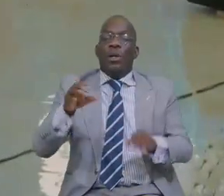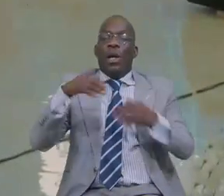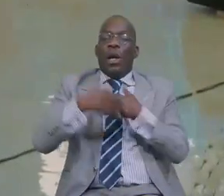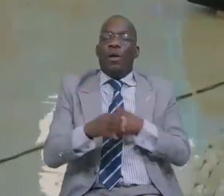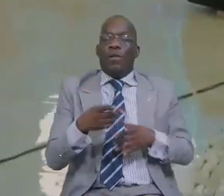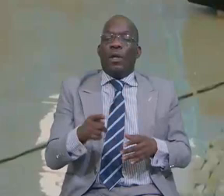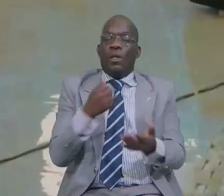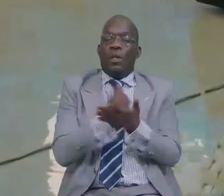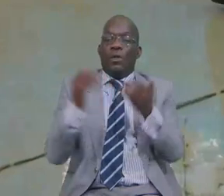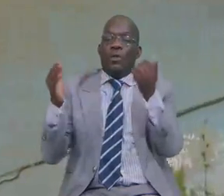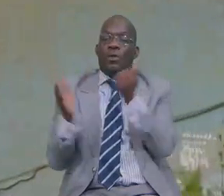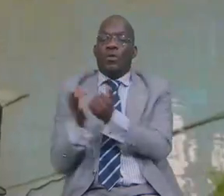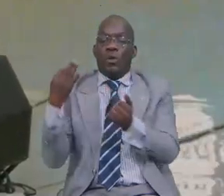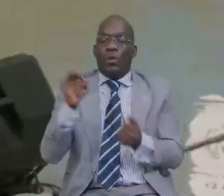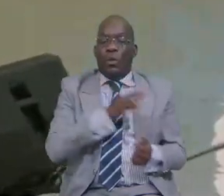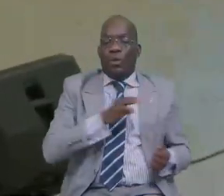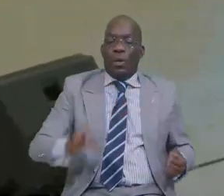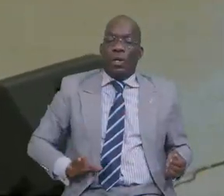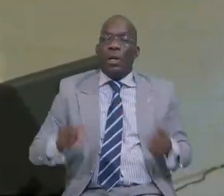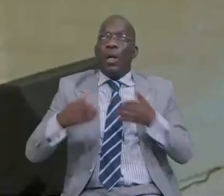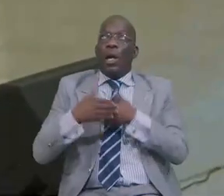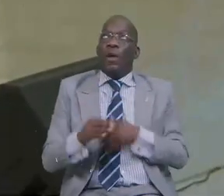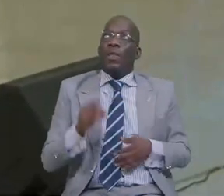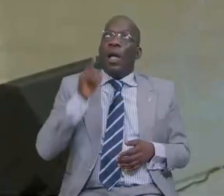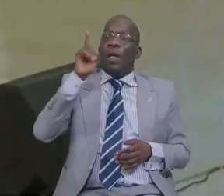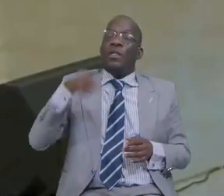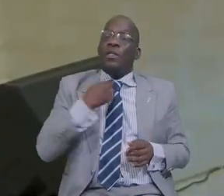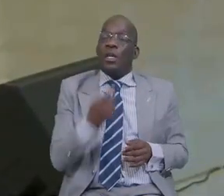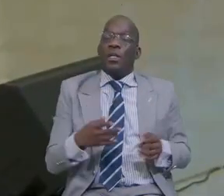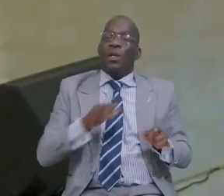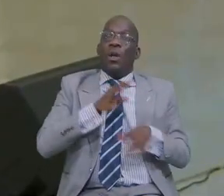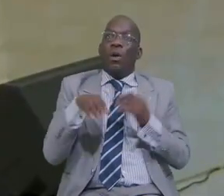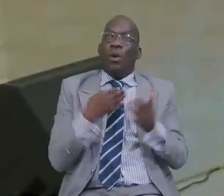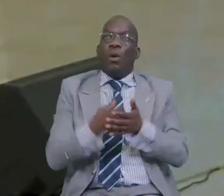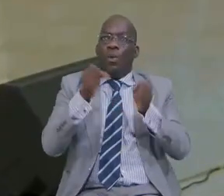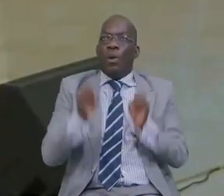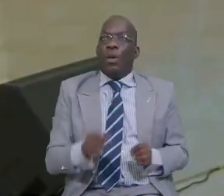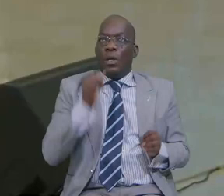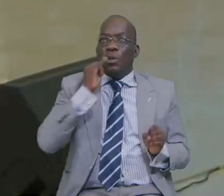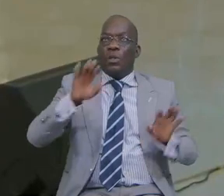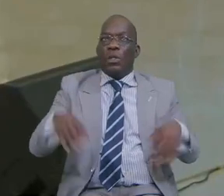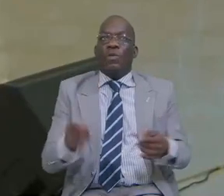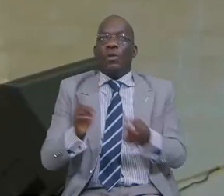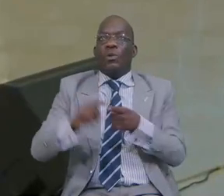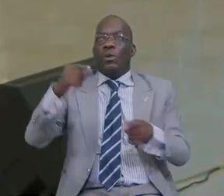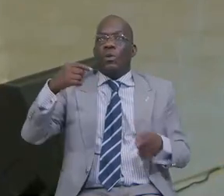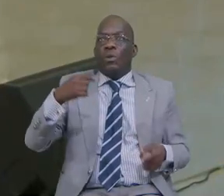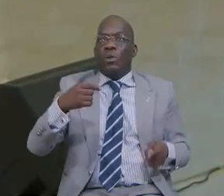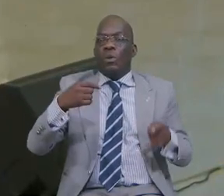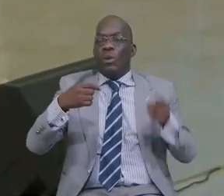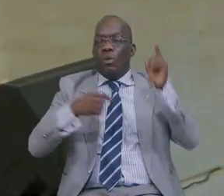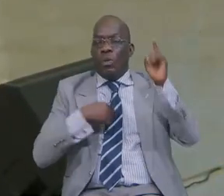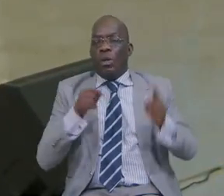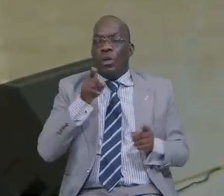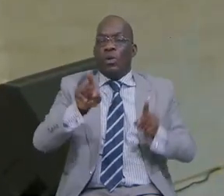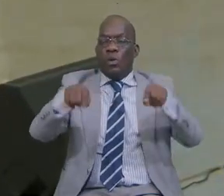mort et la résurrection de Christ, après, il dit tout pouvoir m'a été donné. Et alors,